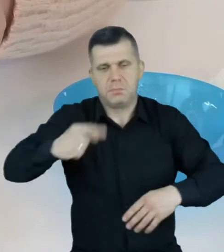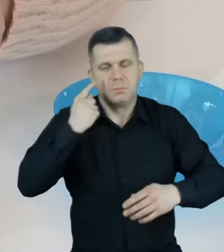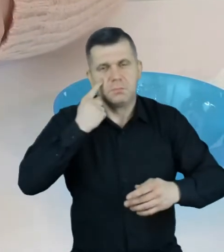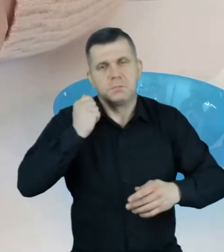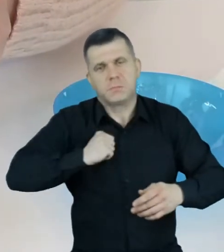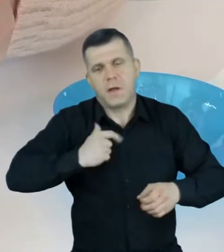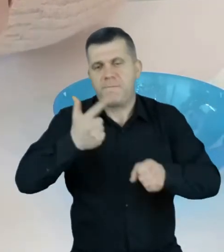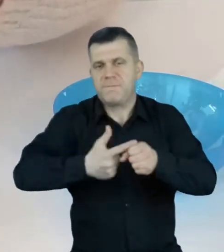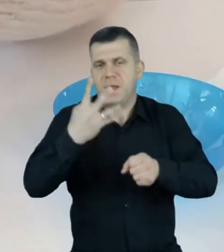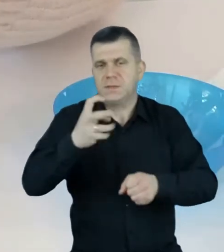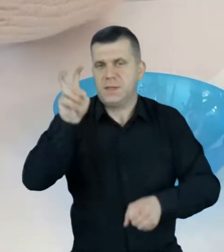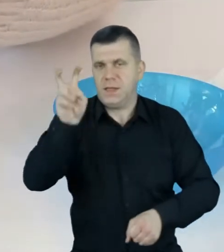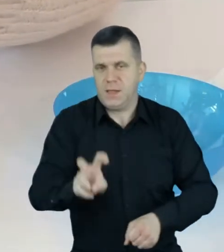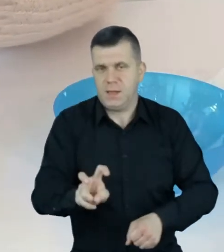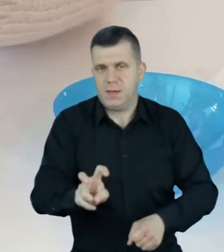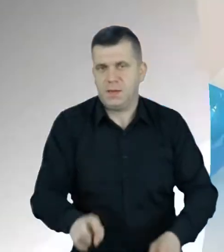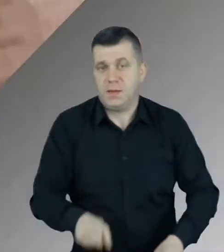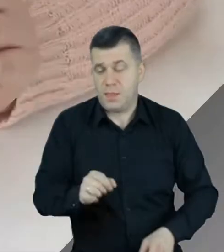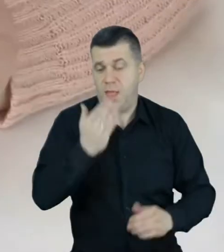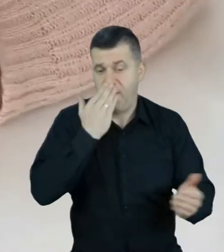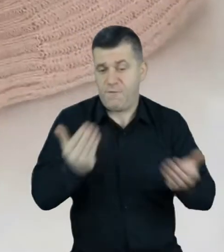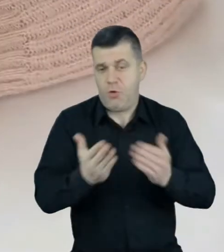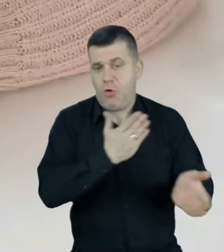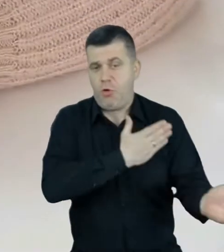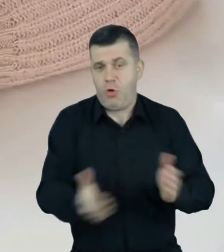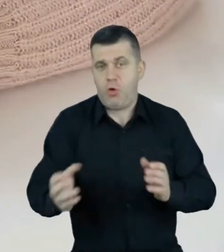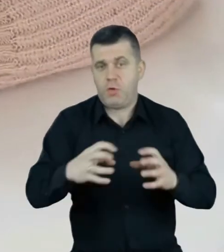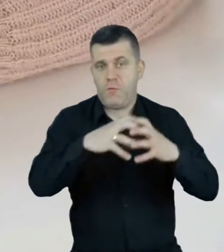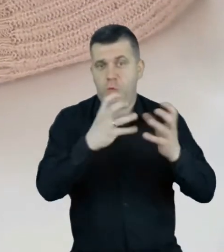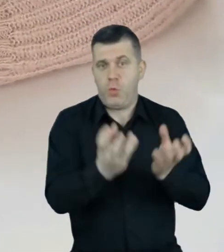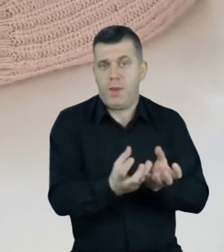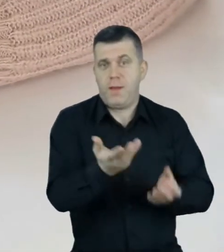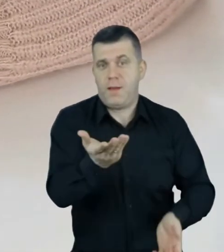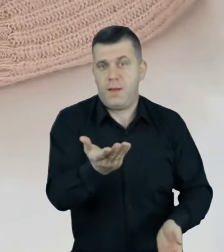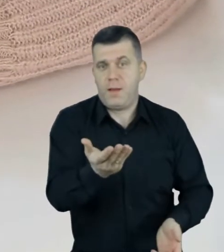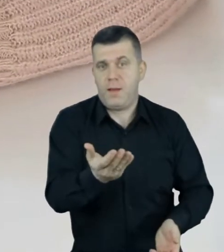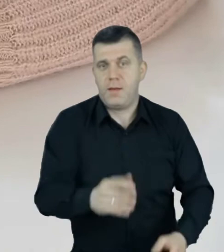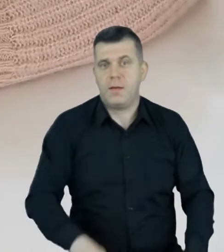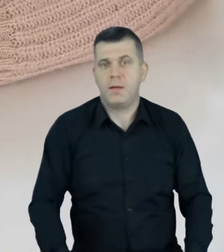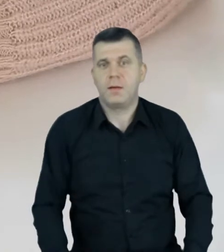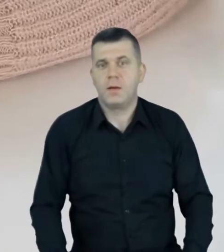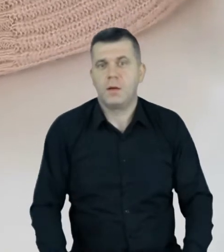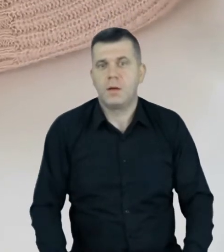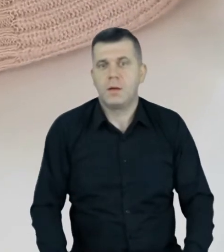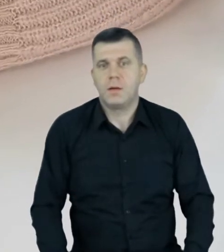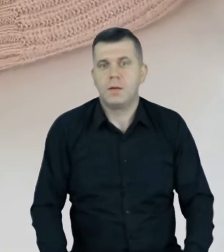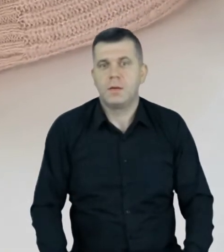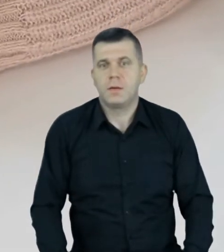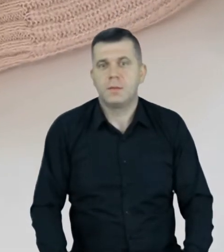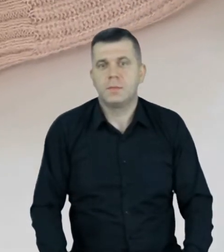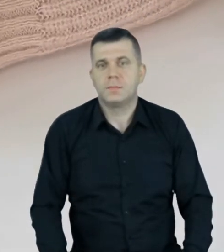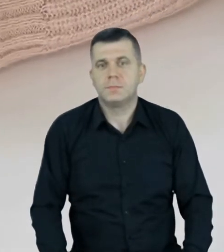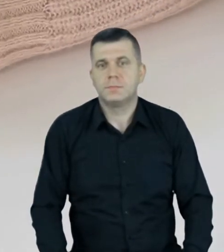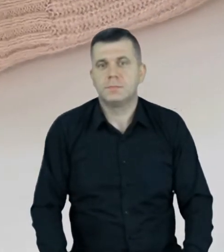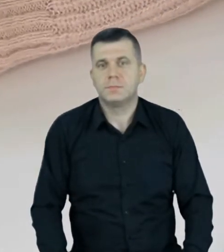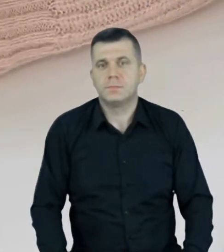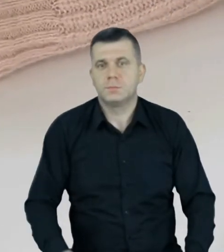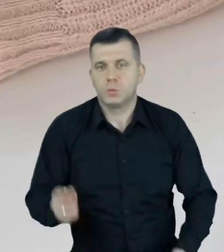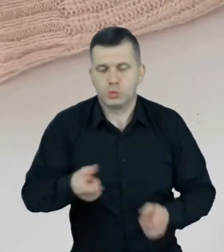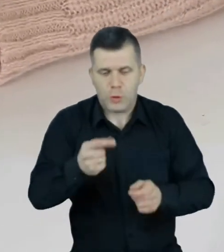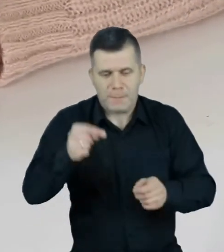czekamy aż wyschnie około 24 godzin Tak wygląda gotowa kulka musimy przebić nią